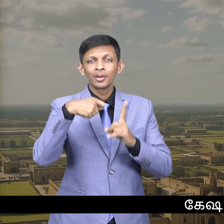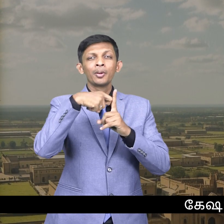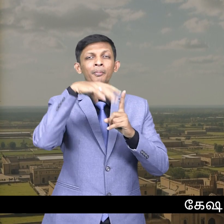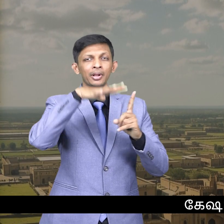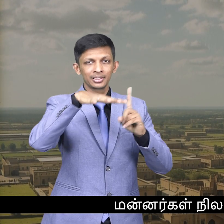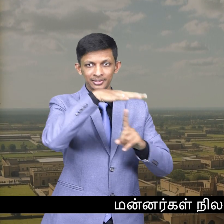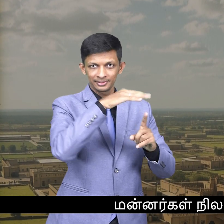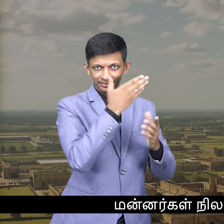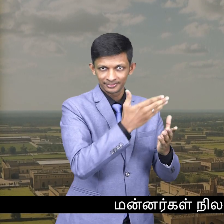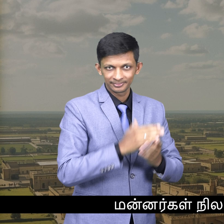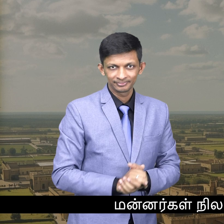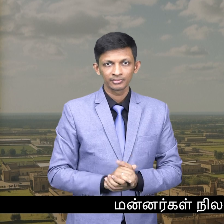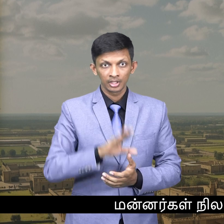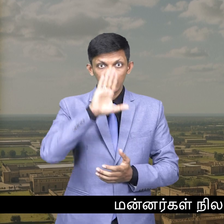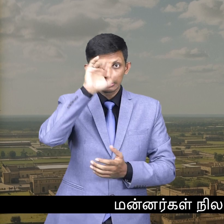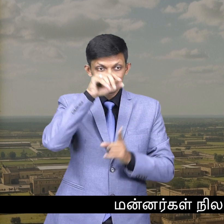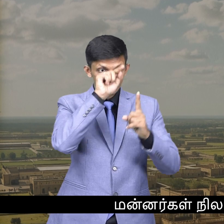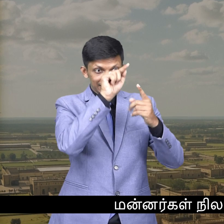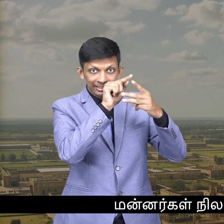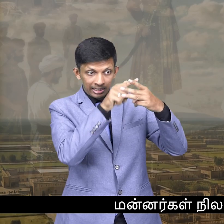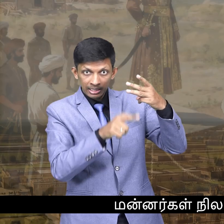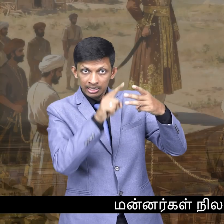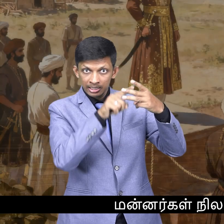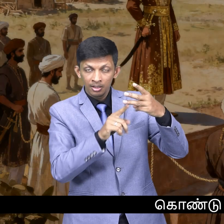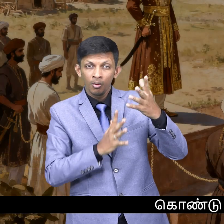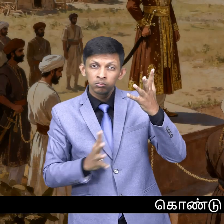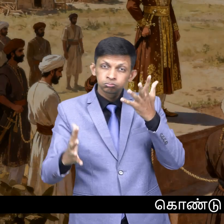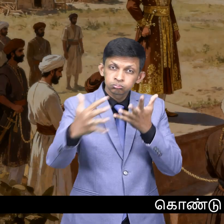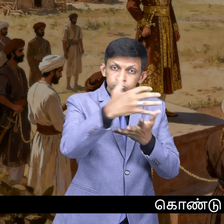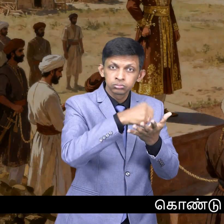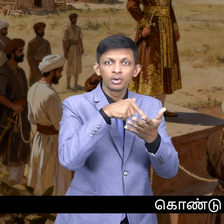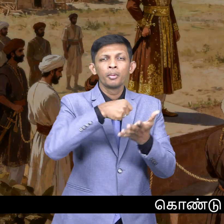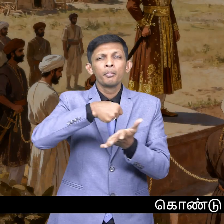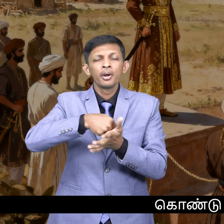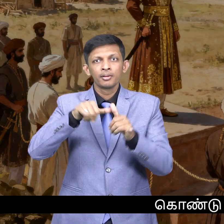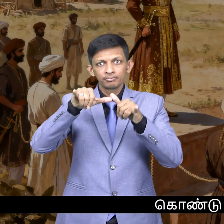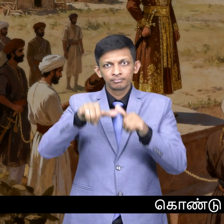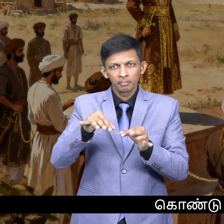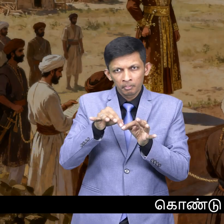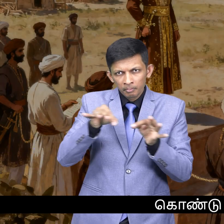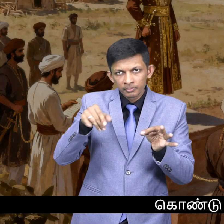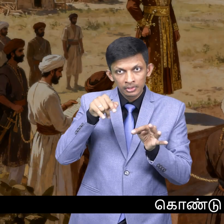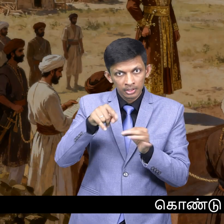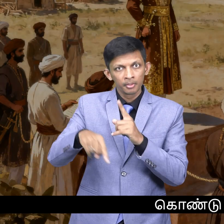கேஷாம்பேட்டா பகுதி. மன்னர்கள் நில அளவை அடிப்படையாக கொண்டு வரிகளை வசூலித்து